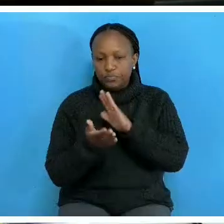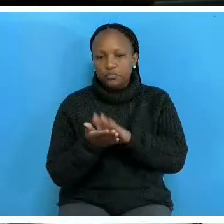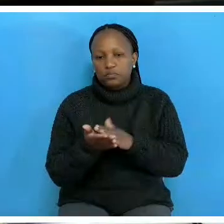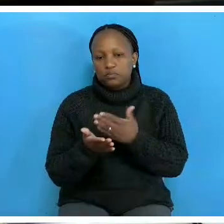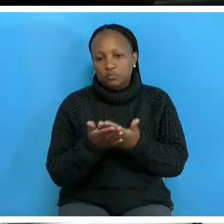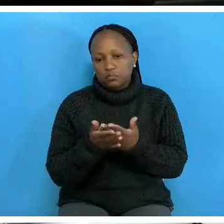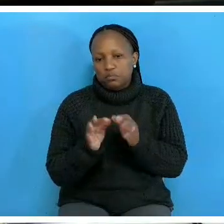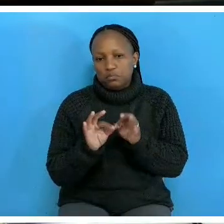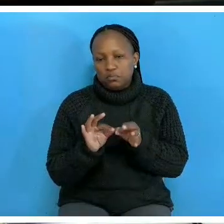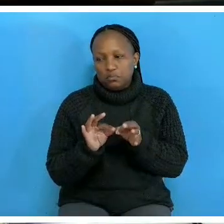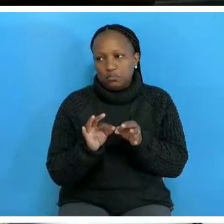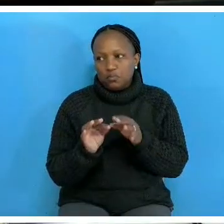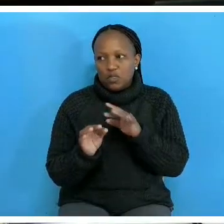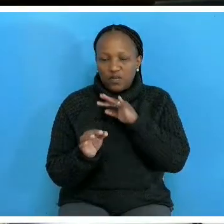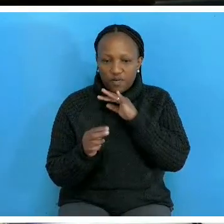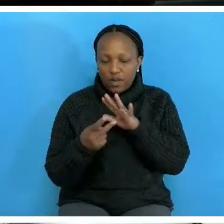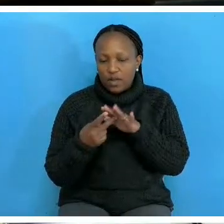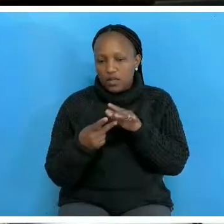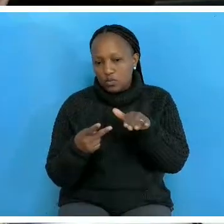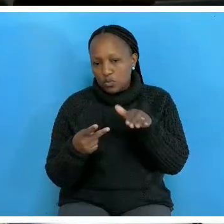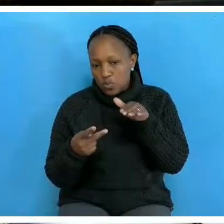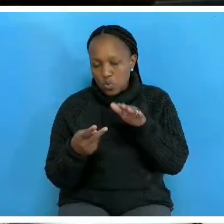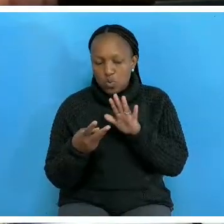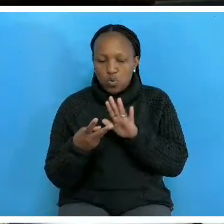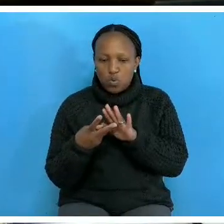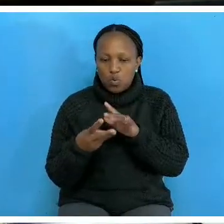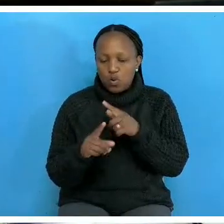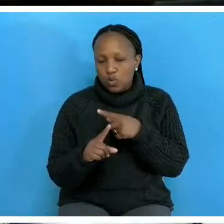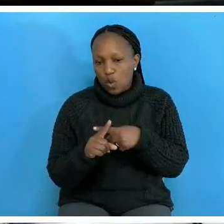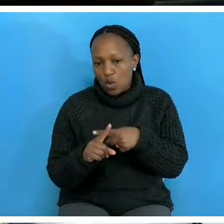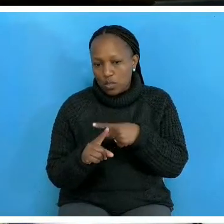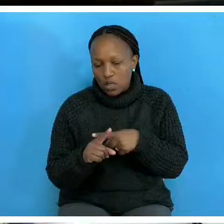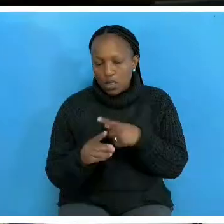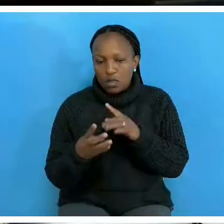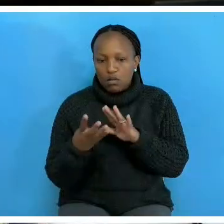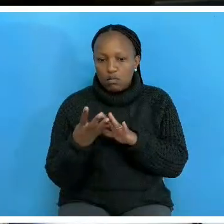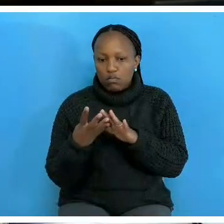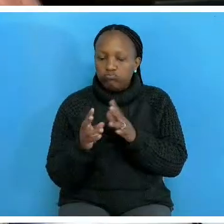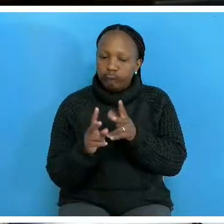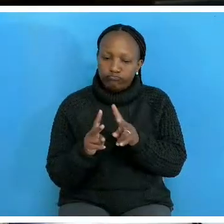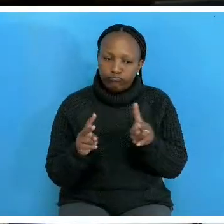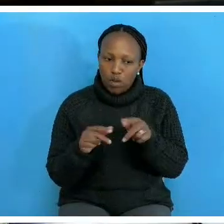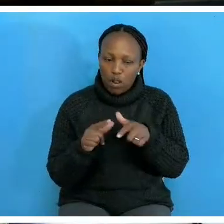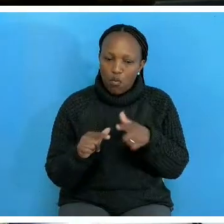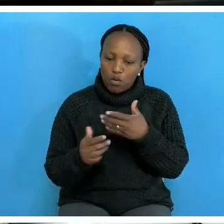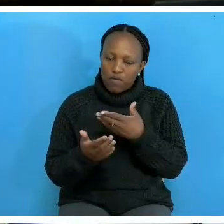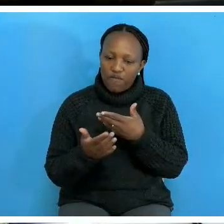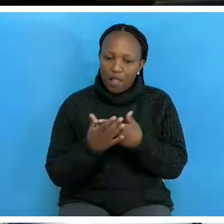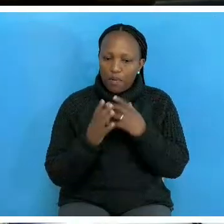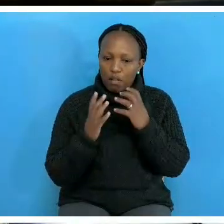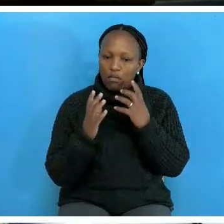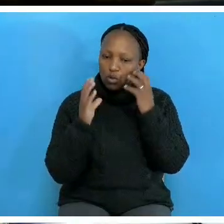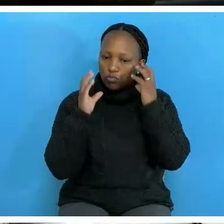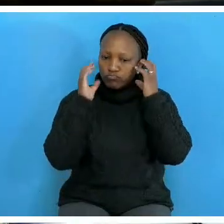Afrikaanse kanaal toe. Of as jy graag Zulu wil hoor of Xhosa, daar's ook kanale daarvoor. So ons maak voorsiening daarvoor.